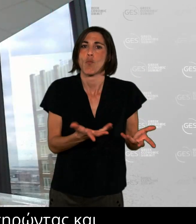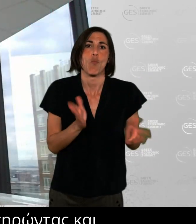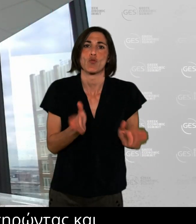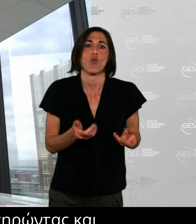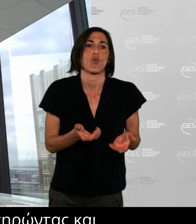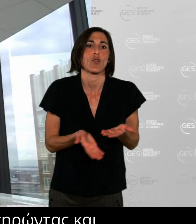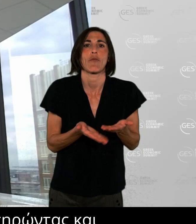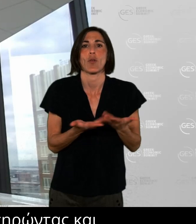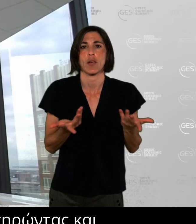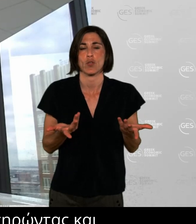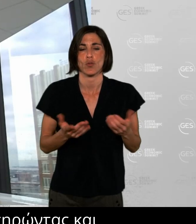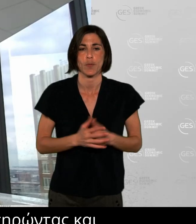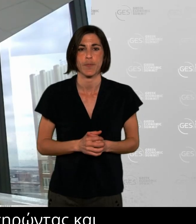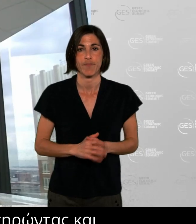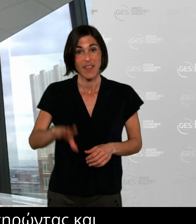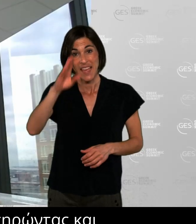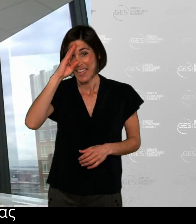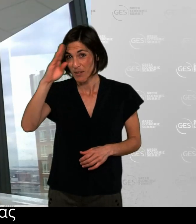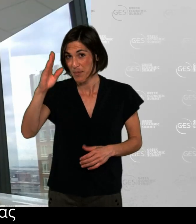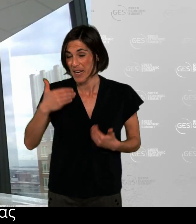Καλησπέρα και από μένα, από τη Βοστόνη.